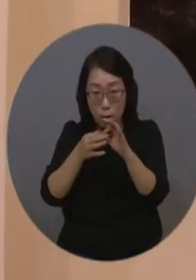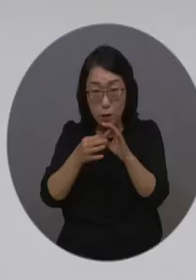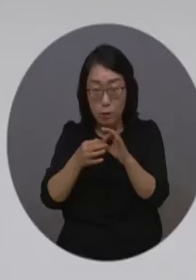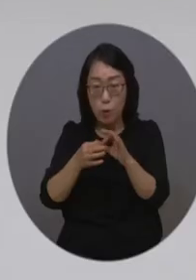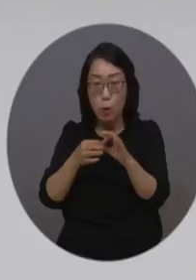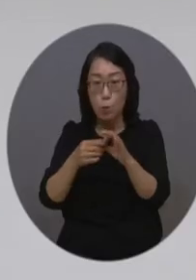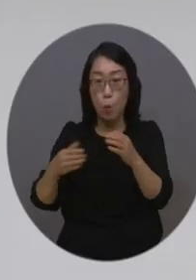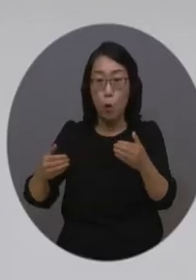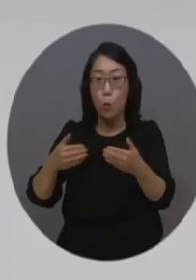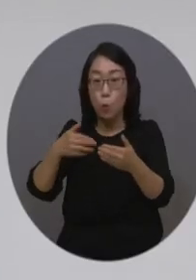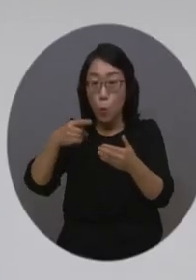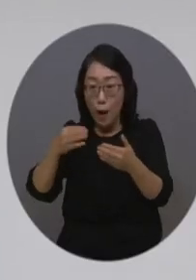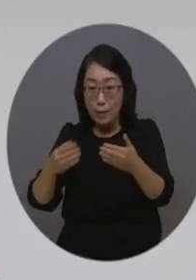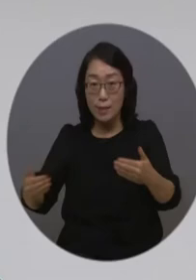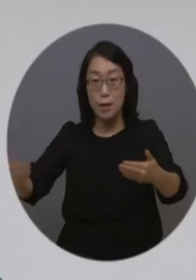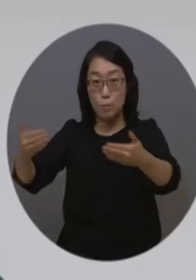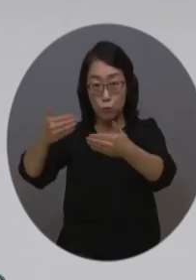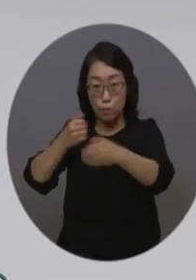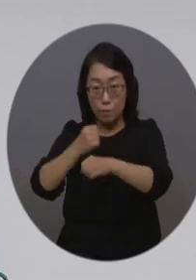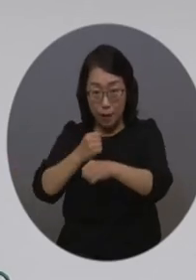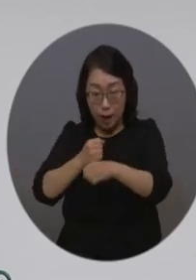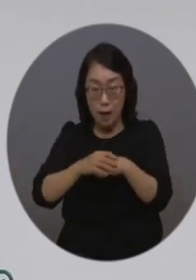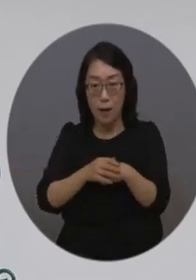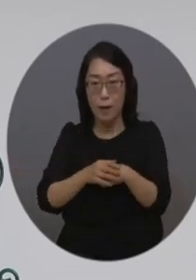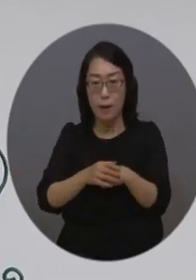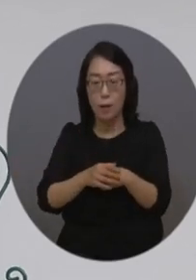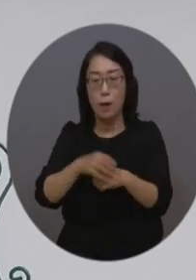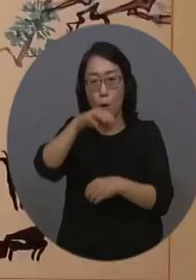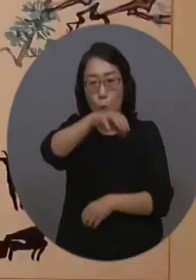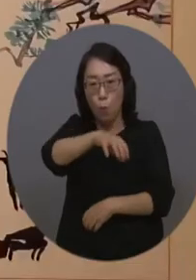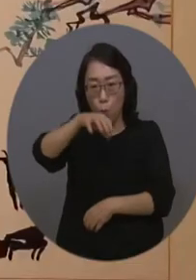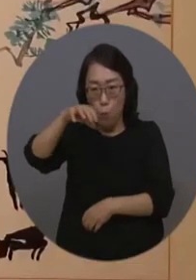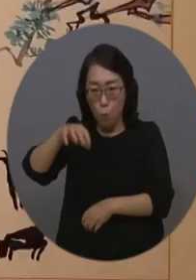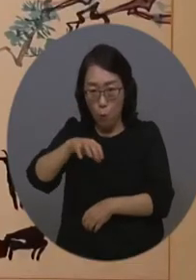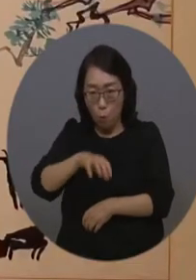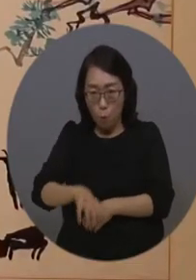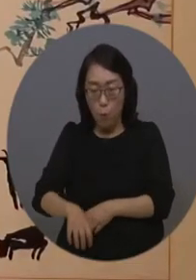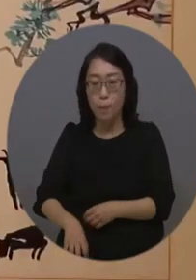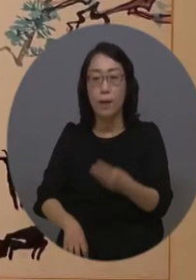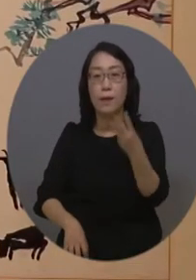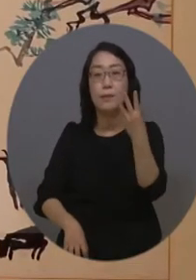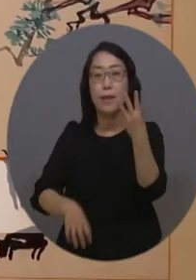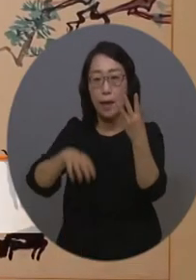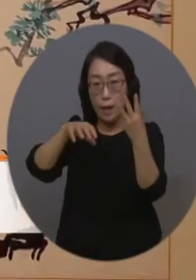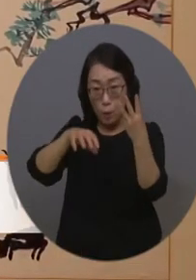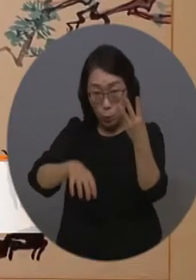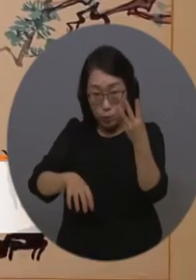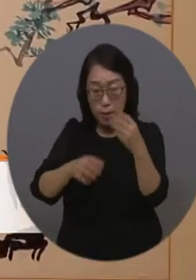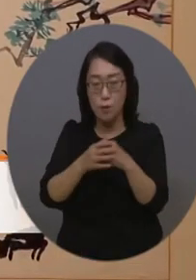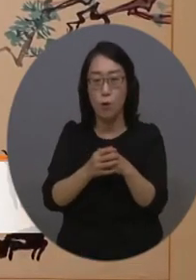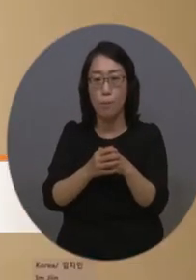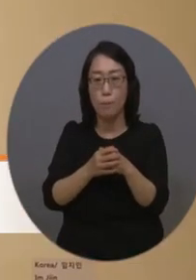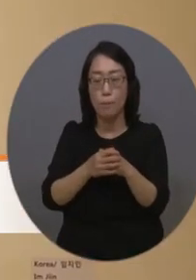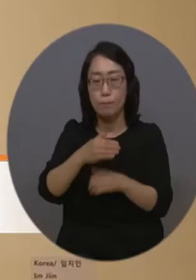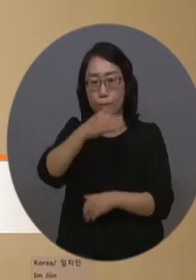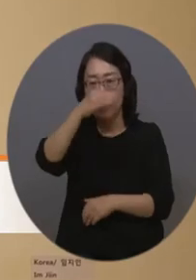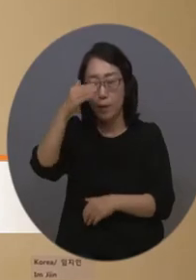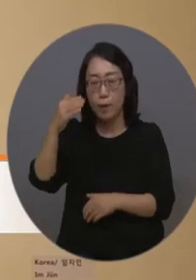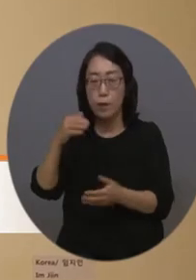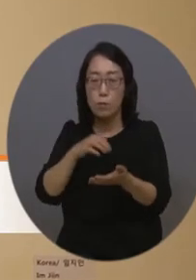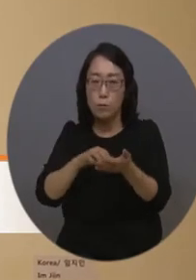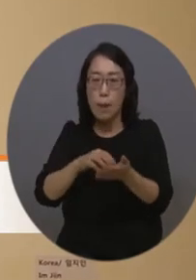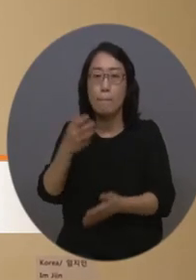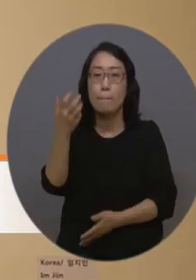품다라는 주제로 조강훈 아트 스튜디오 다다 갤러리, 갤러리 작업실의 오후 3곳에서 총 80여